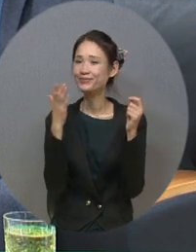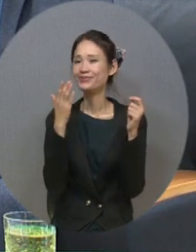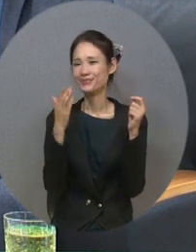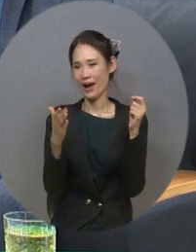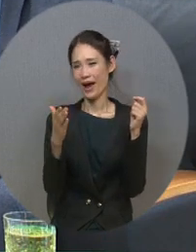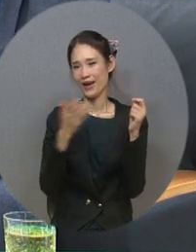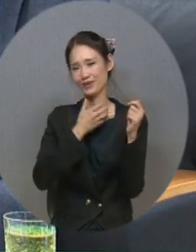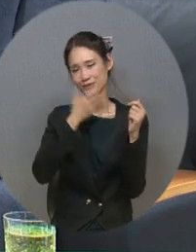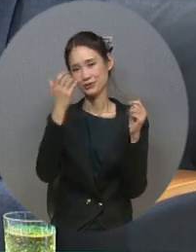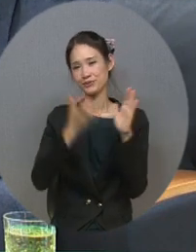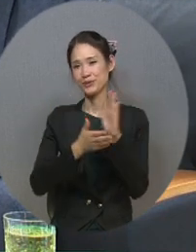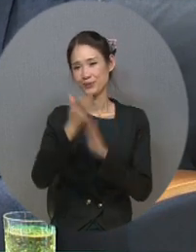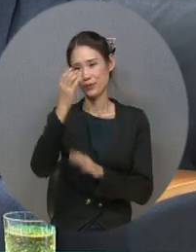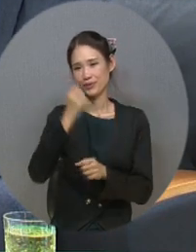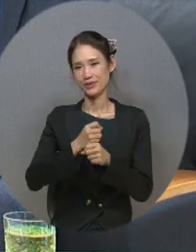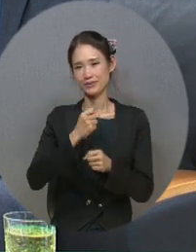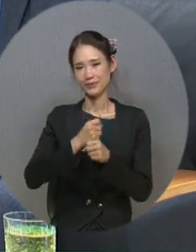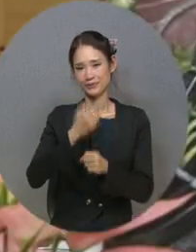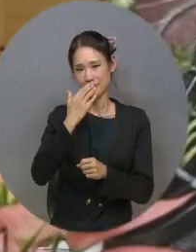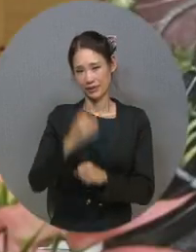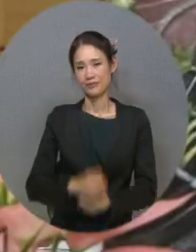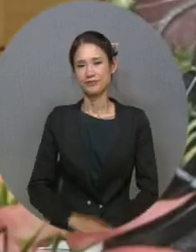꿈의 도시 광양시가 그려집니다.